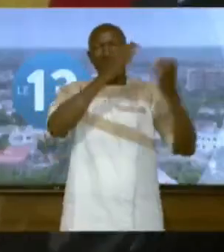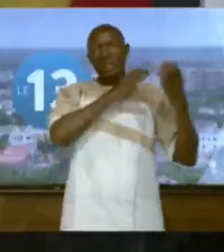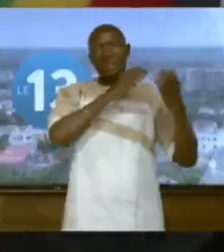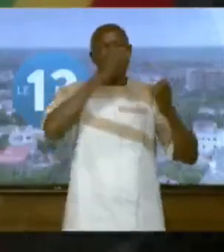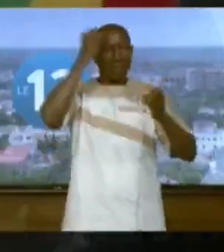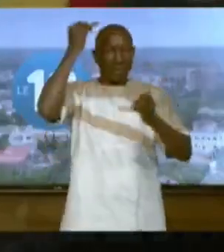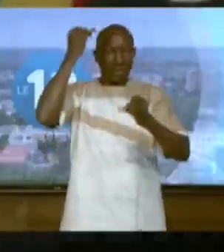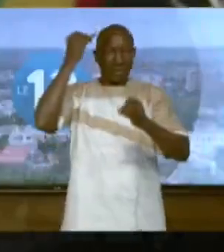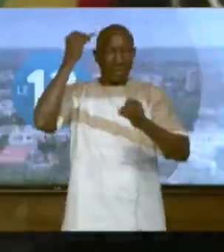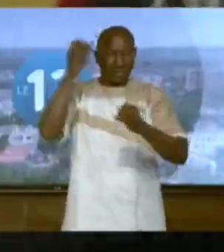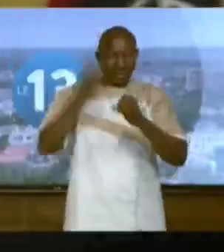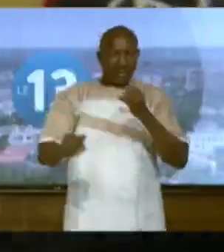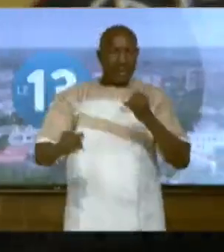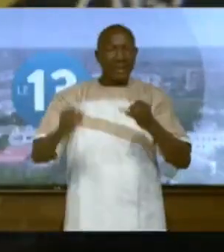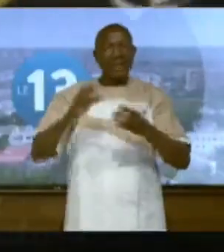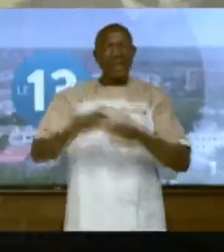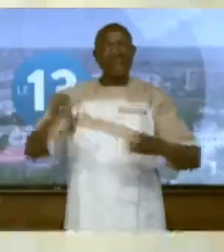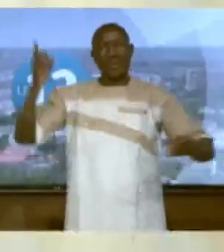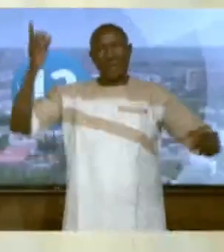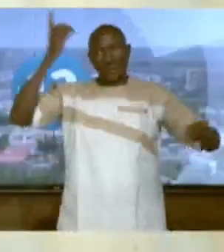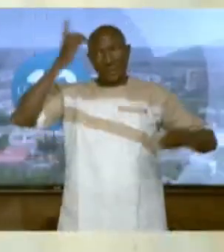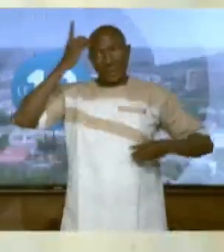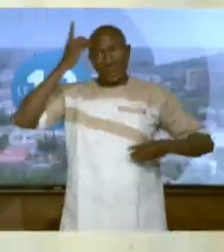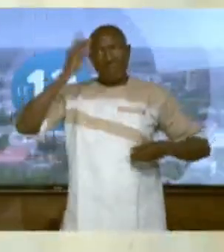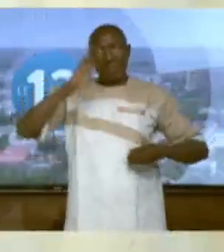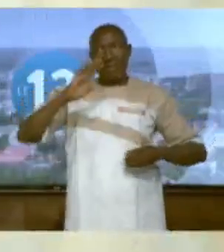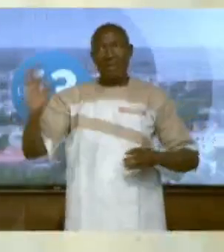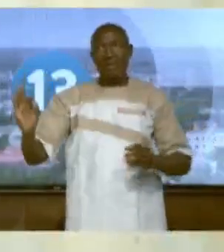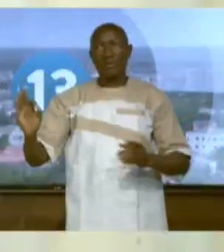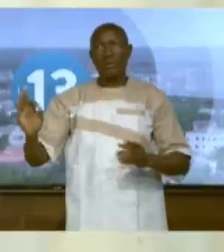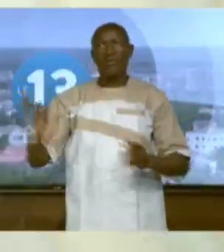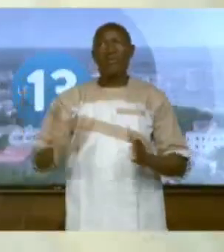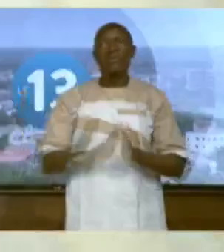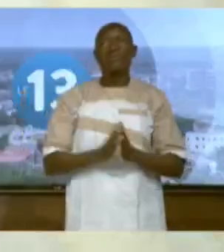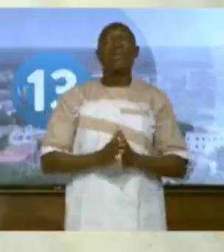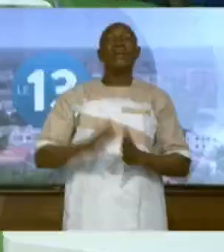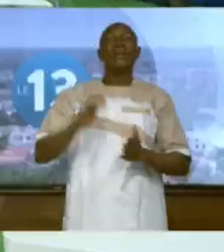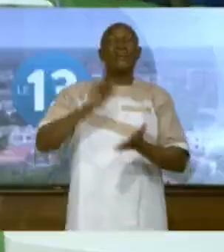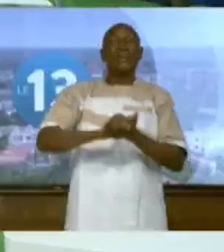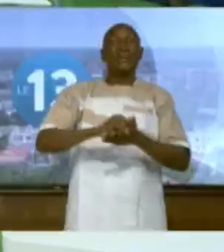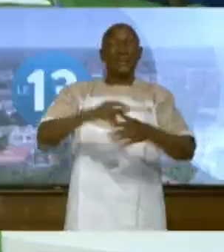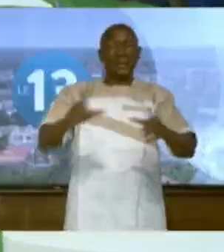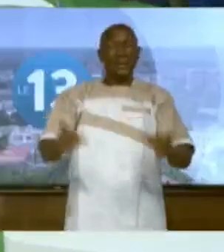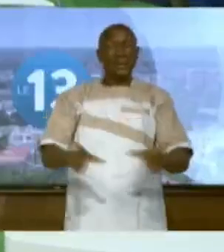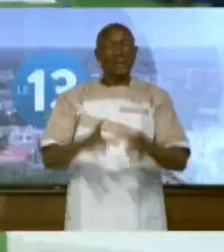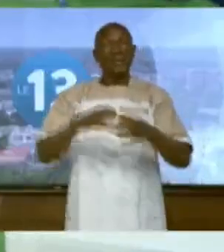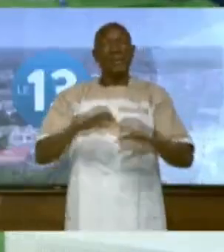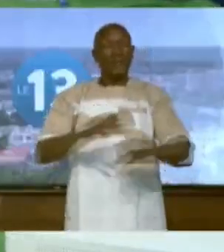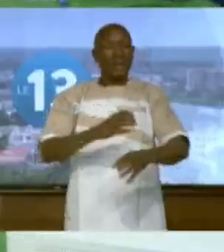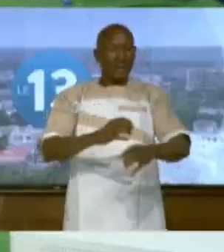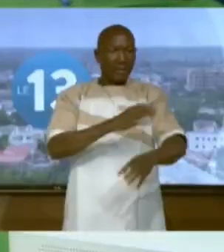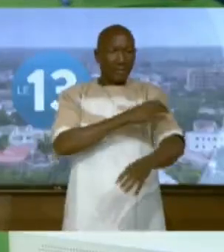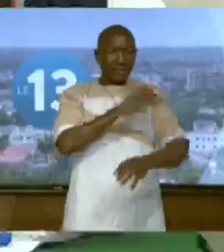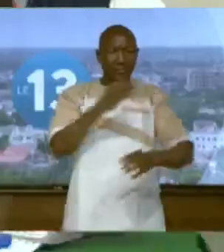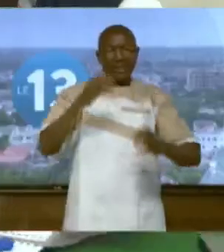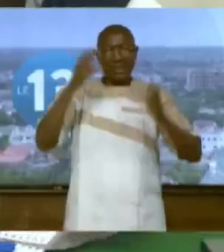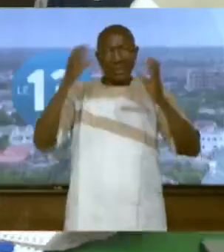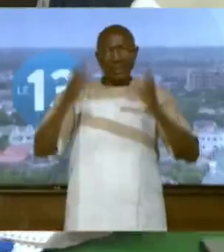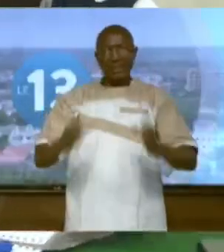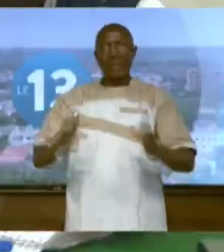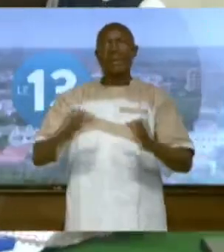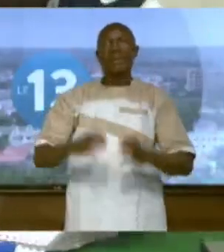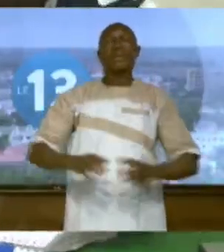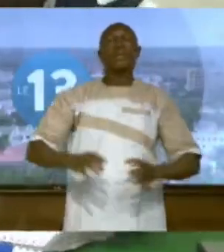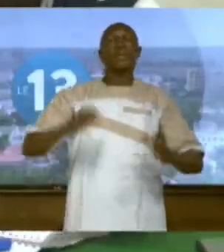fin à cette épidémie donc de Ding cette session de renforcement de capacités au profit des journalistes s'inscrit dans une vaste campagne de